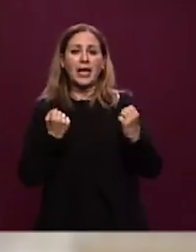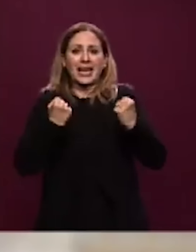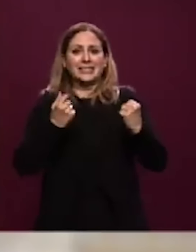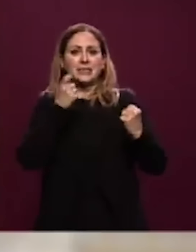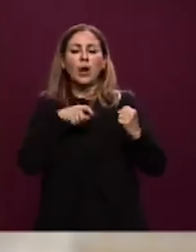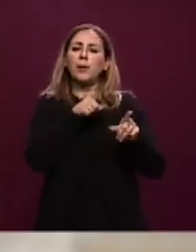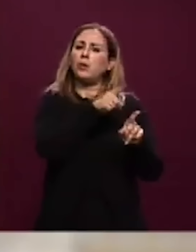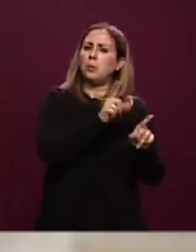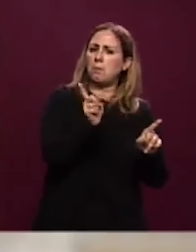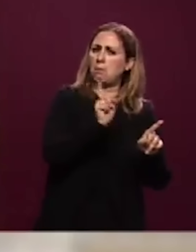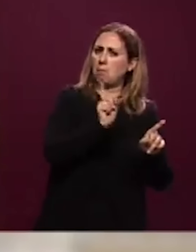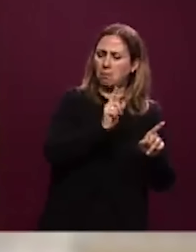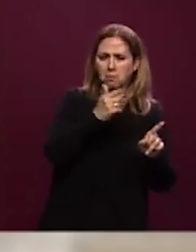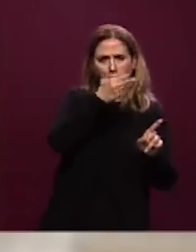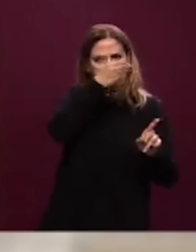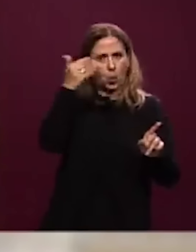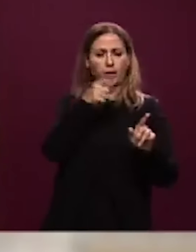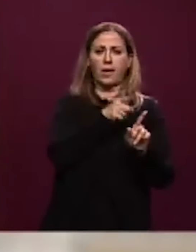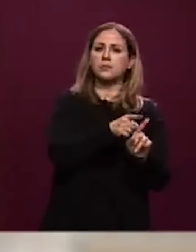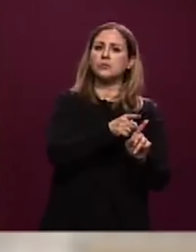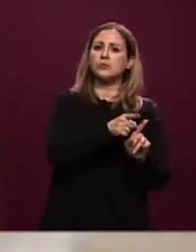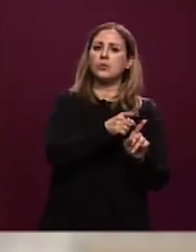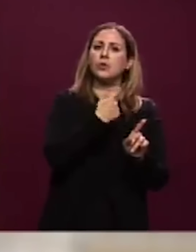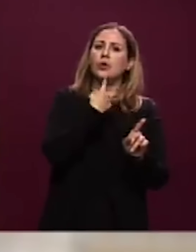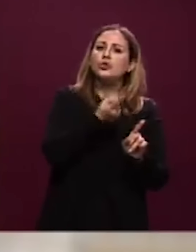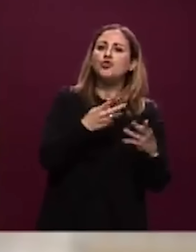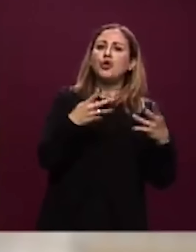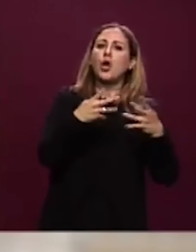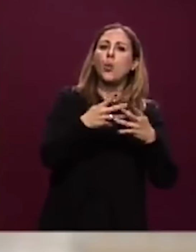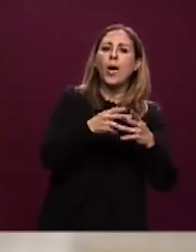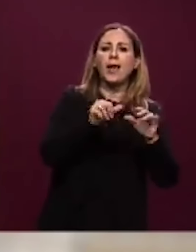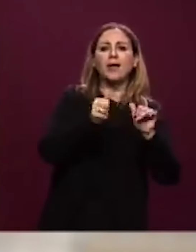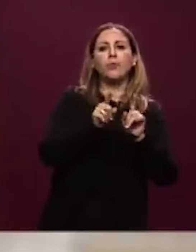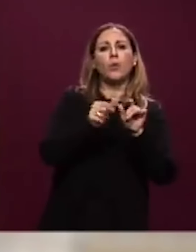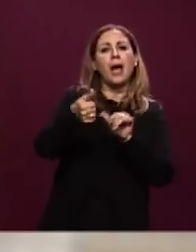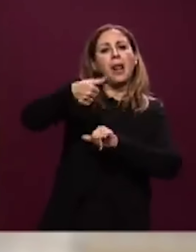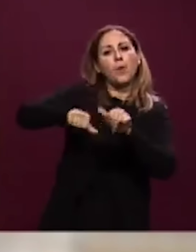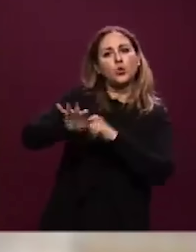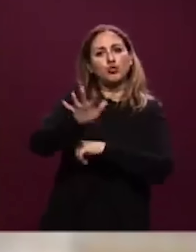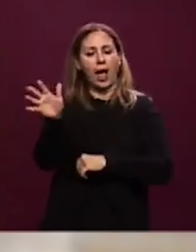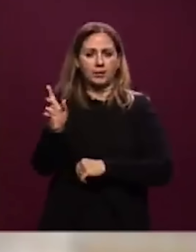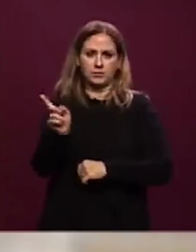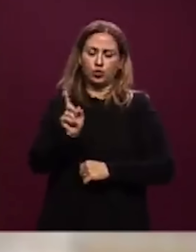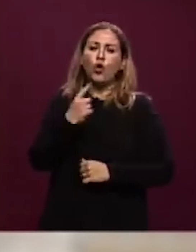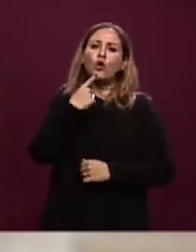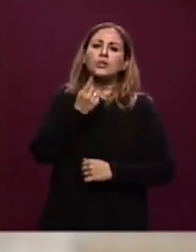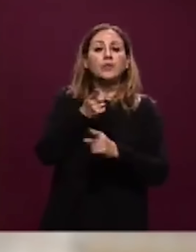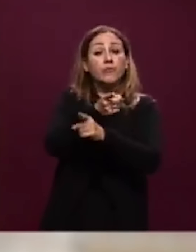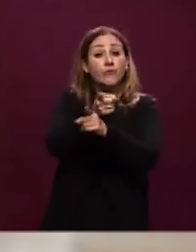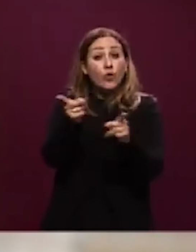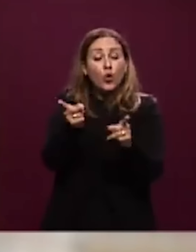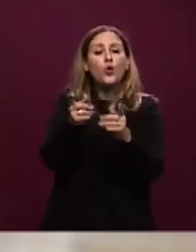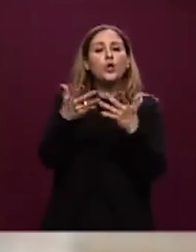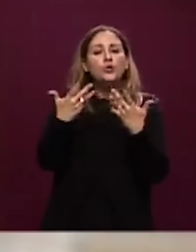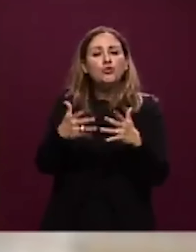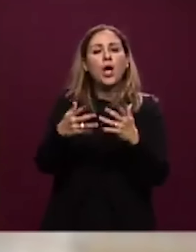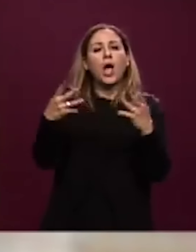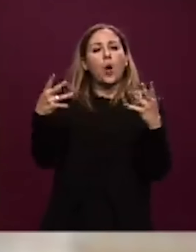non parla di guerra per procura. Qui ci state facendo da anni una guerra per